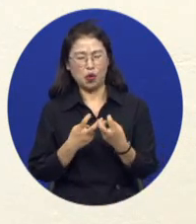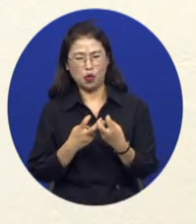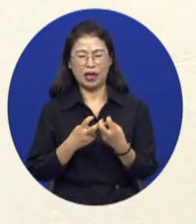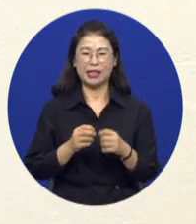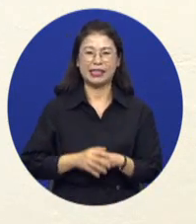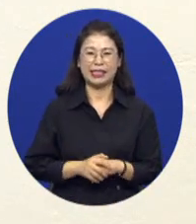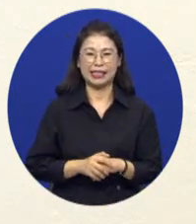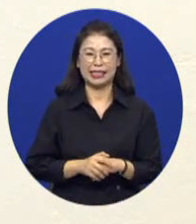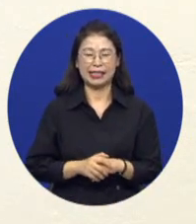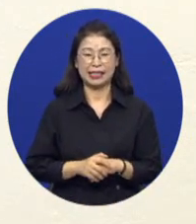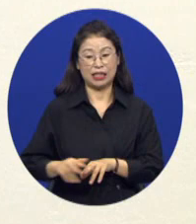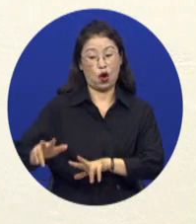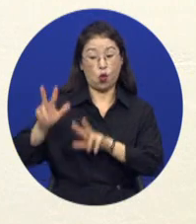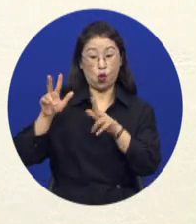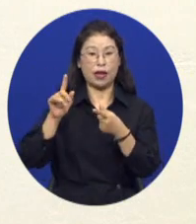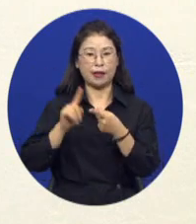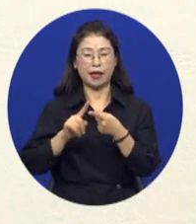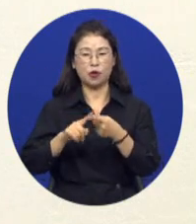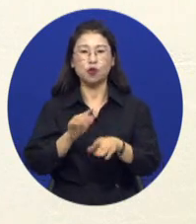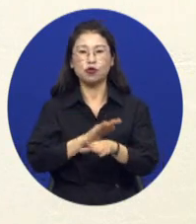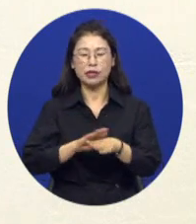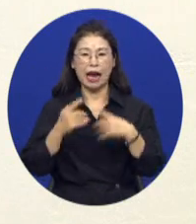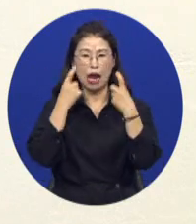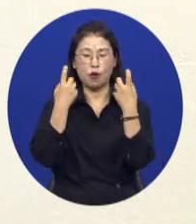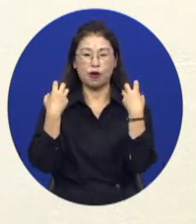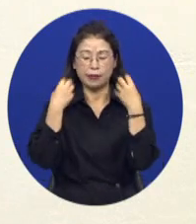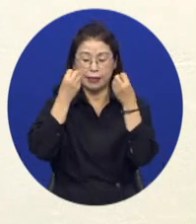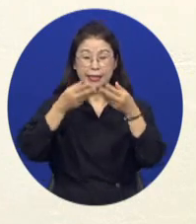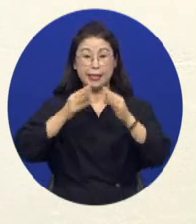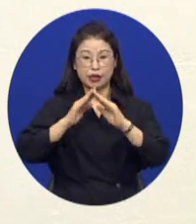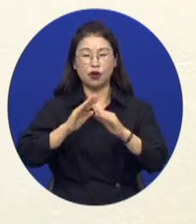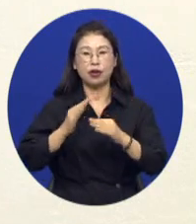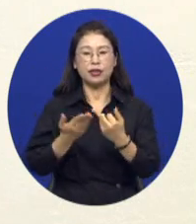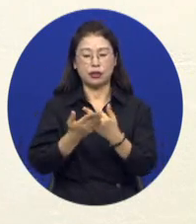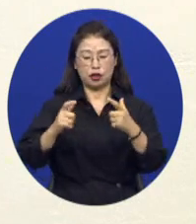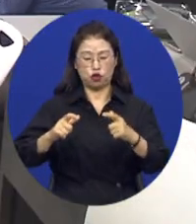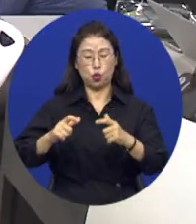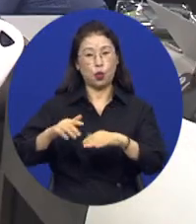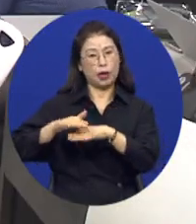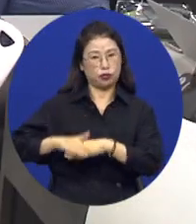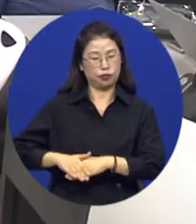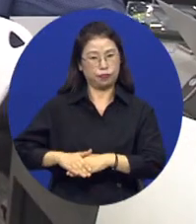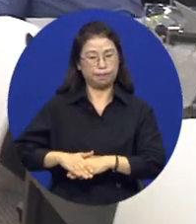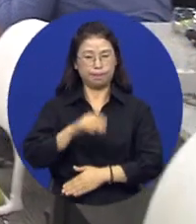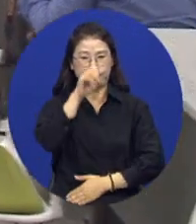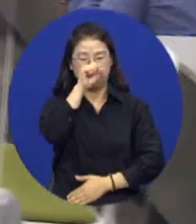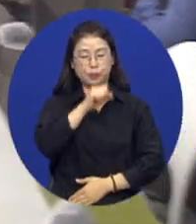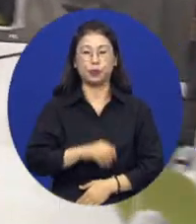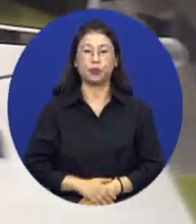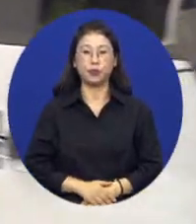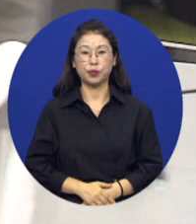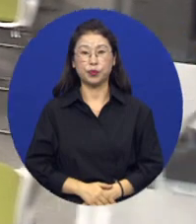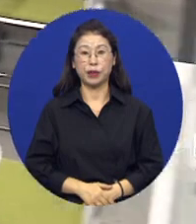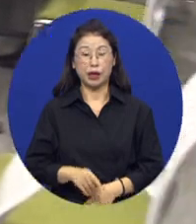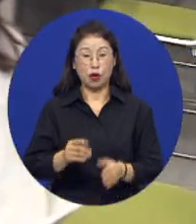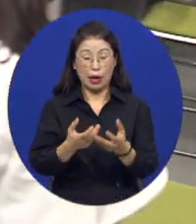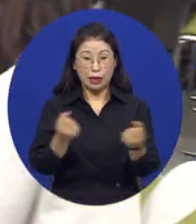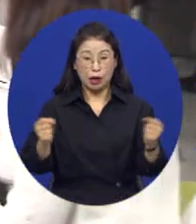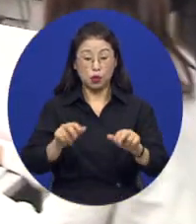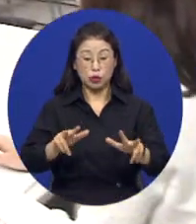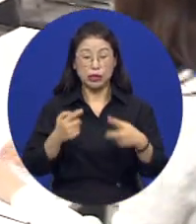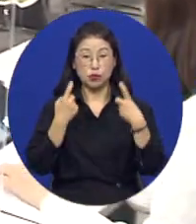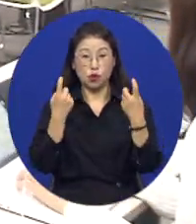방법이든 그 공약대로 관광청이 신설돼서 제주에 배치되는. 정부안과 별도로